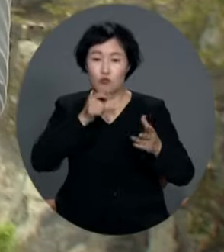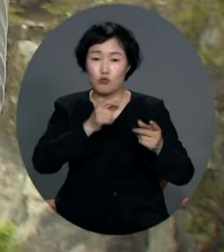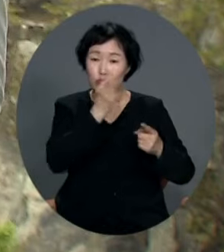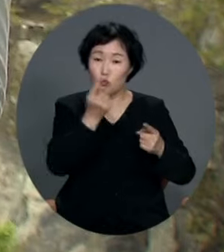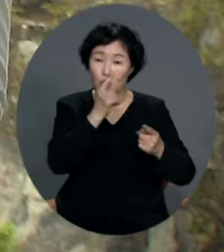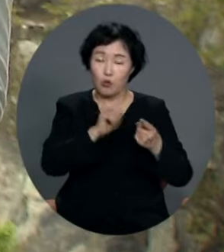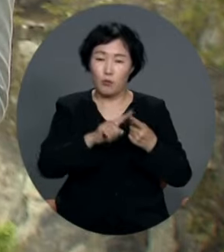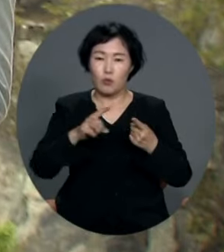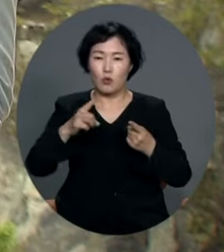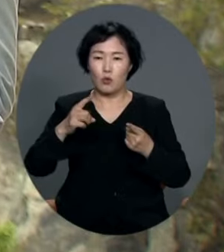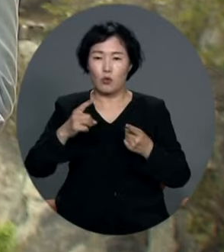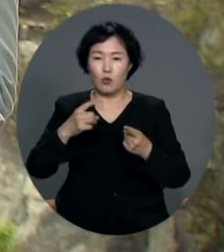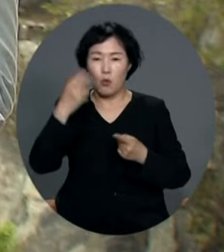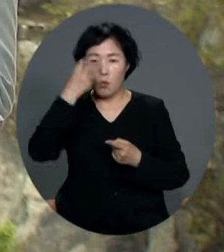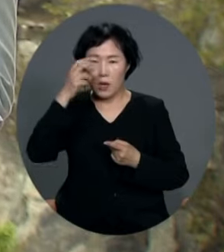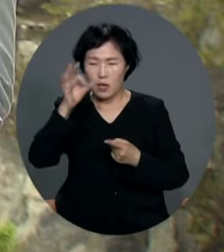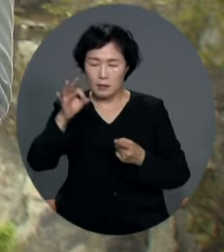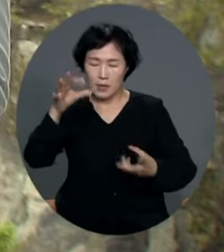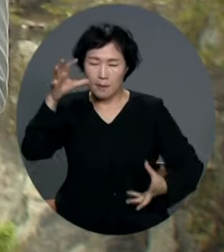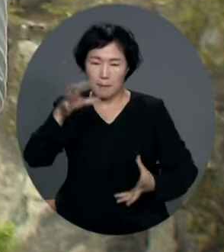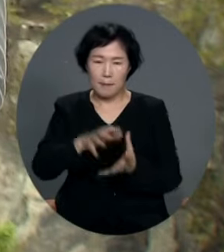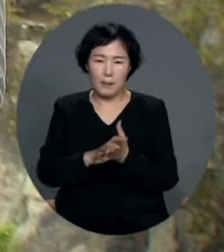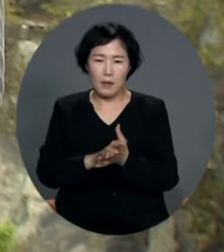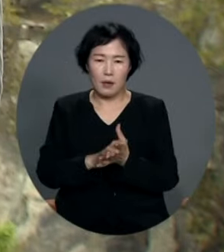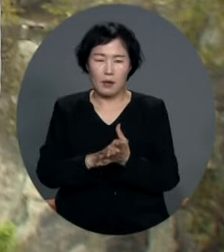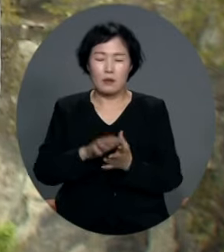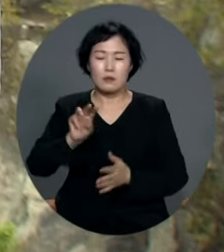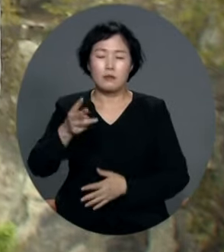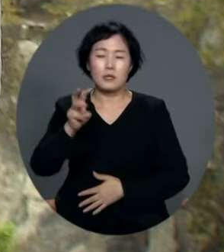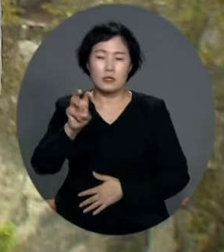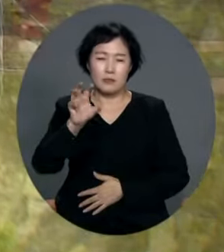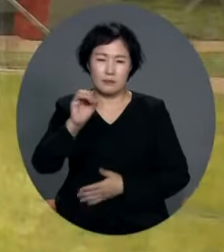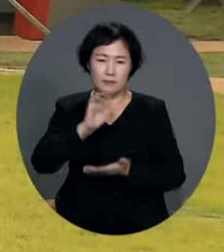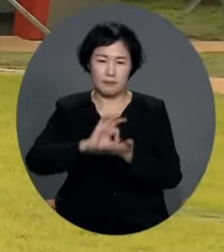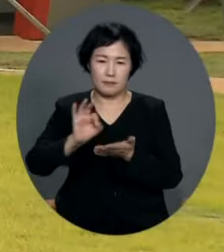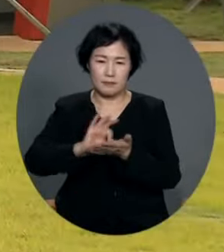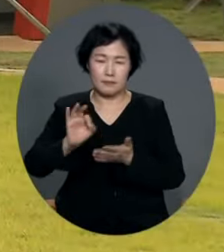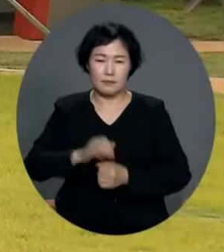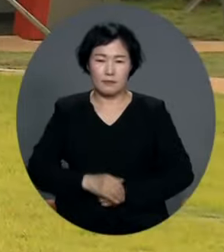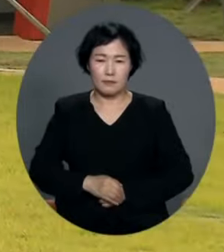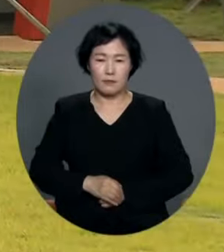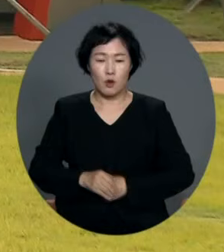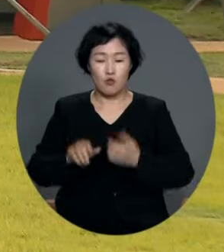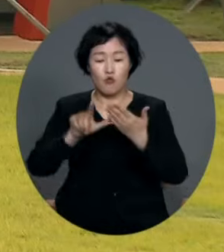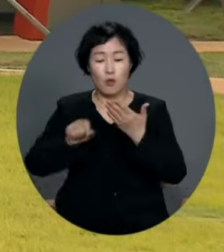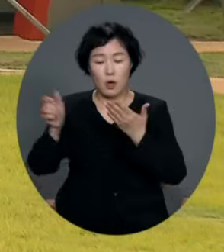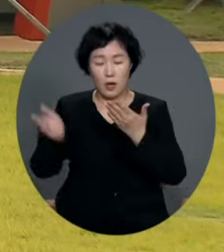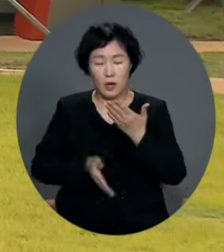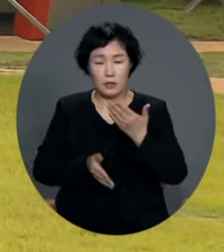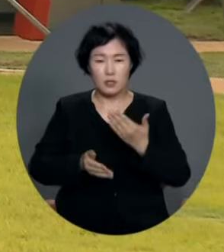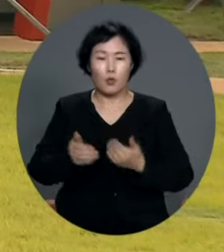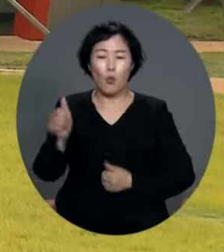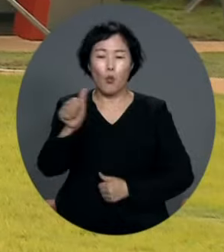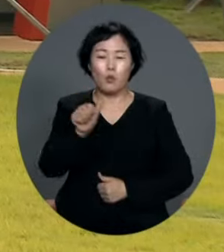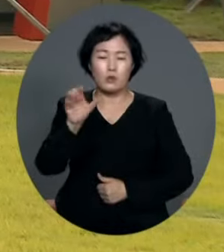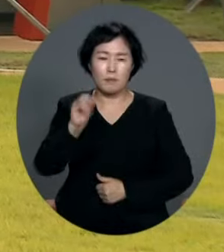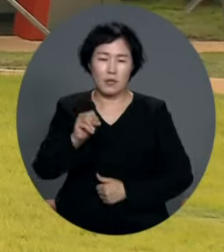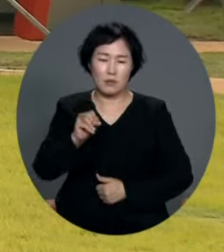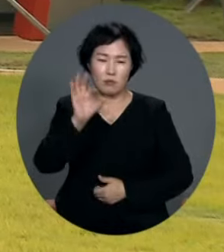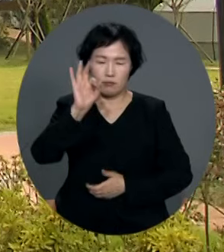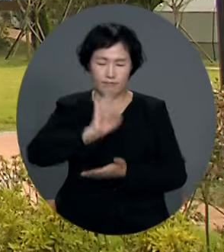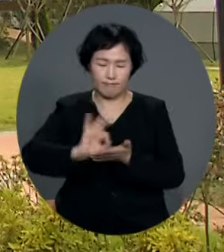상수도요금, 무인용역 관리비까지 매월 330만 원을 지출했습니다. 9월까지만 들인 돈이 5천만 원이